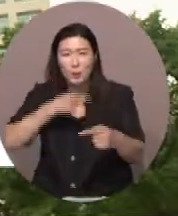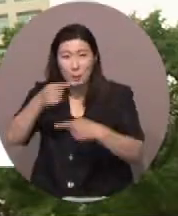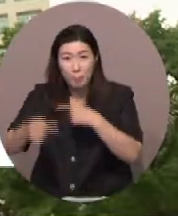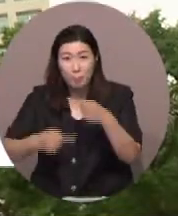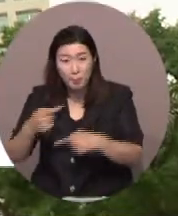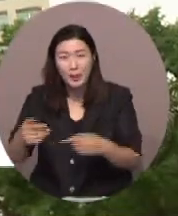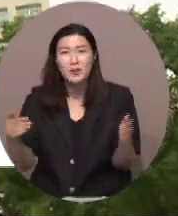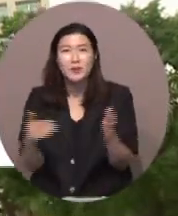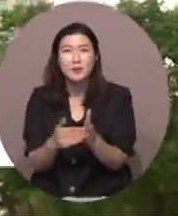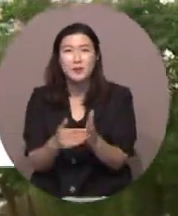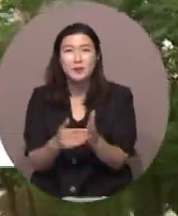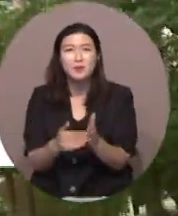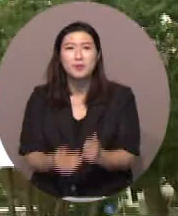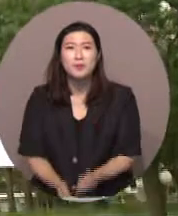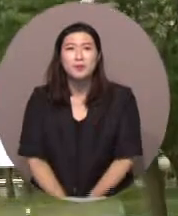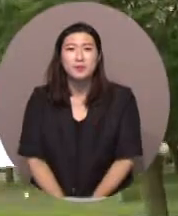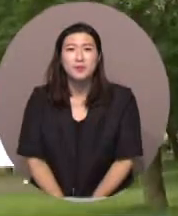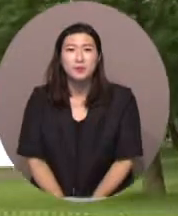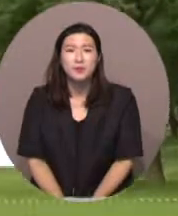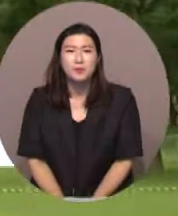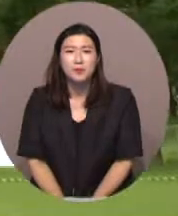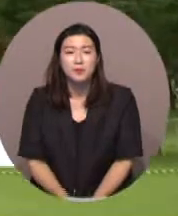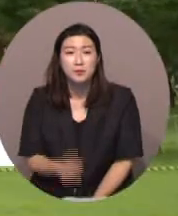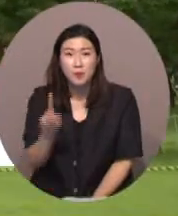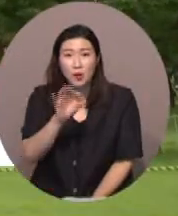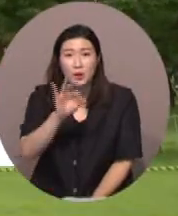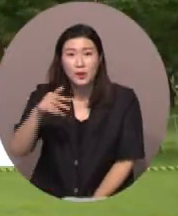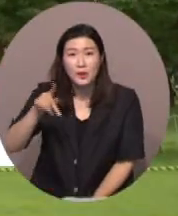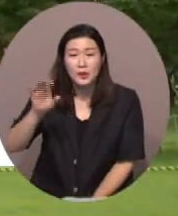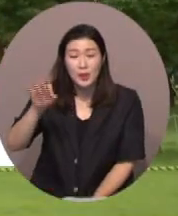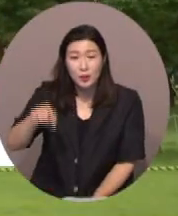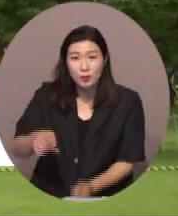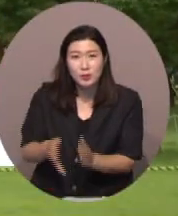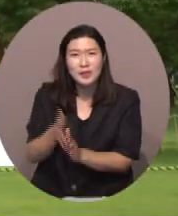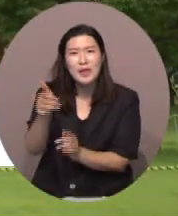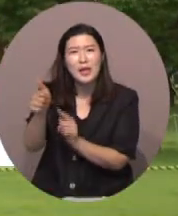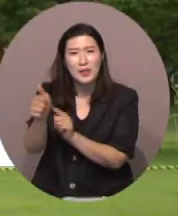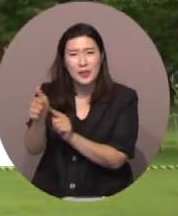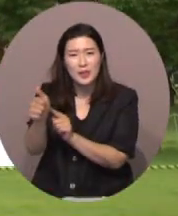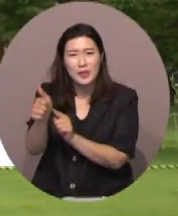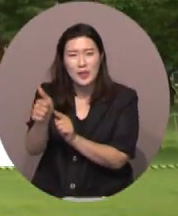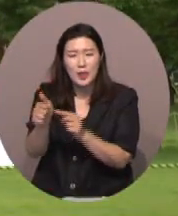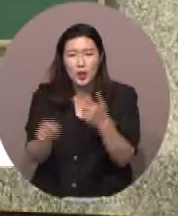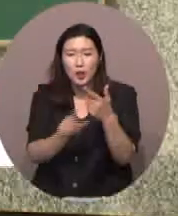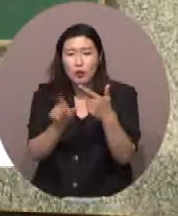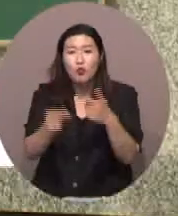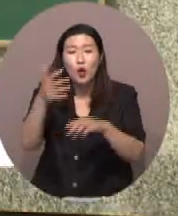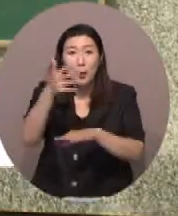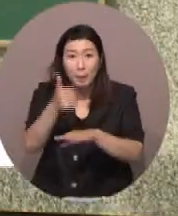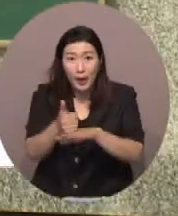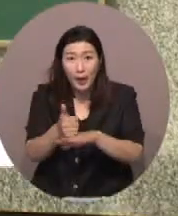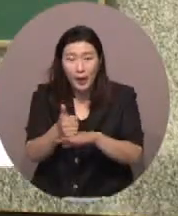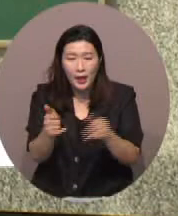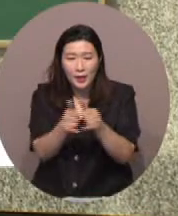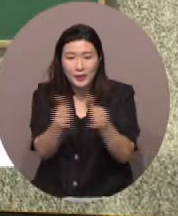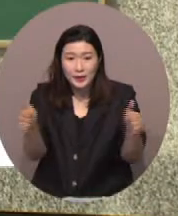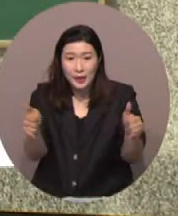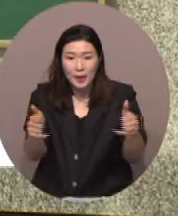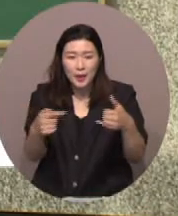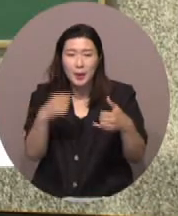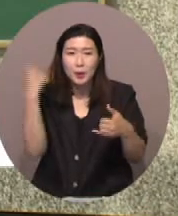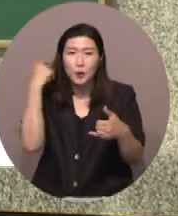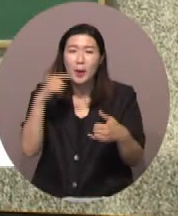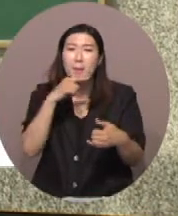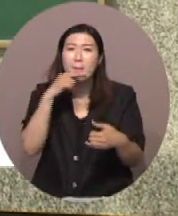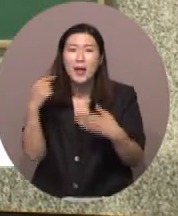교체의 논란이 일고 있습니다 대전 실은 국민의 힘 소속 이장우 시장이 취임하게 직전인 지난달 말 바탕